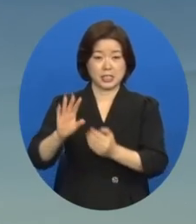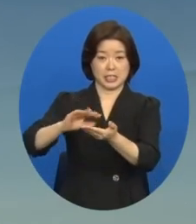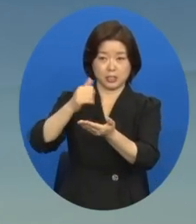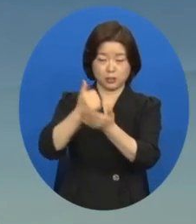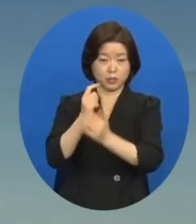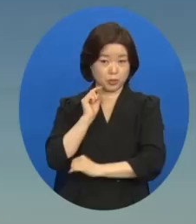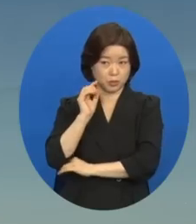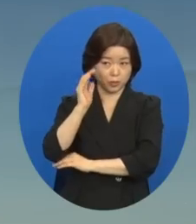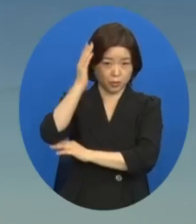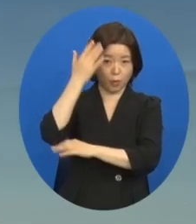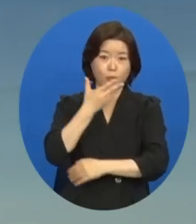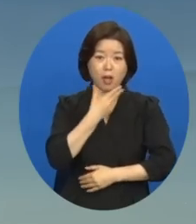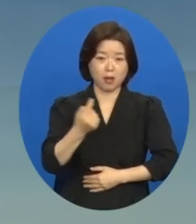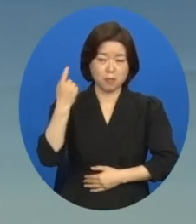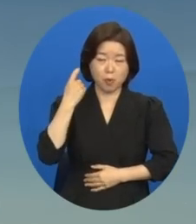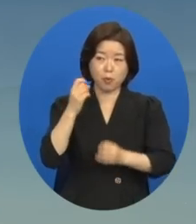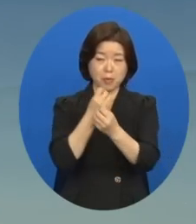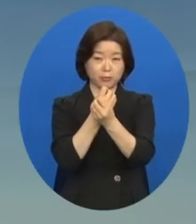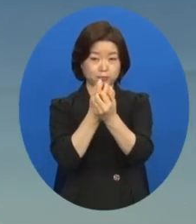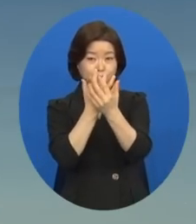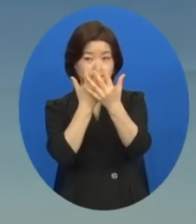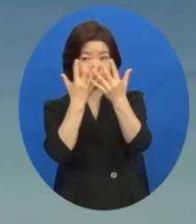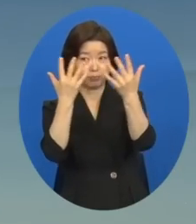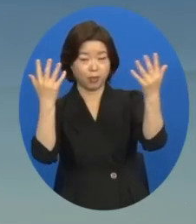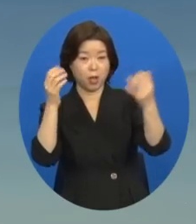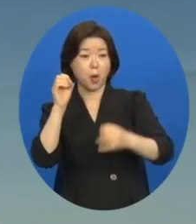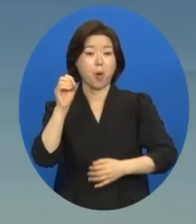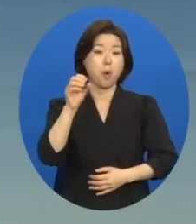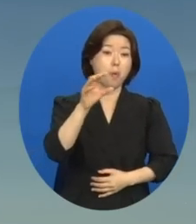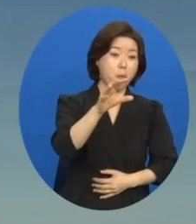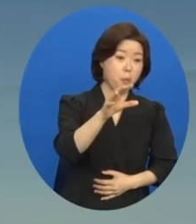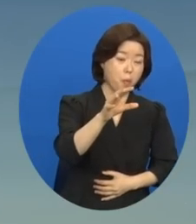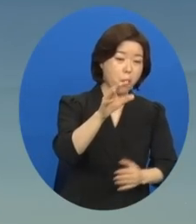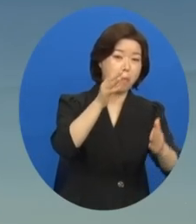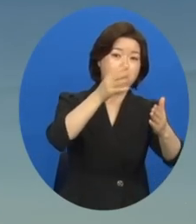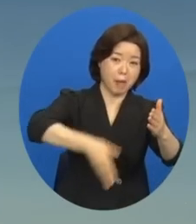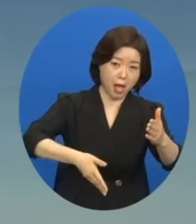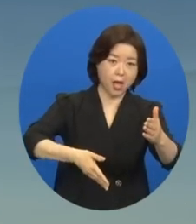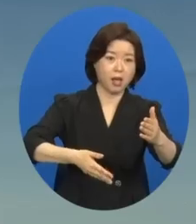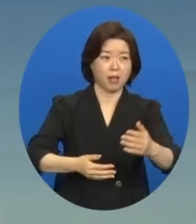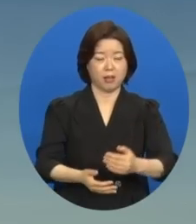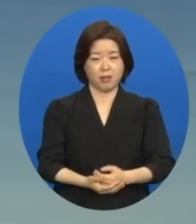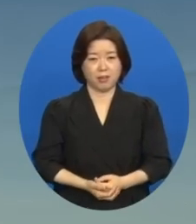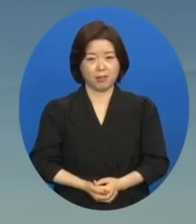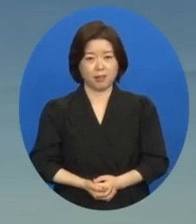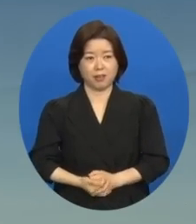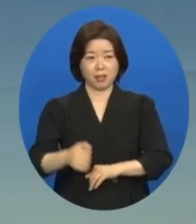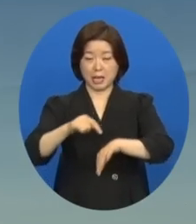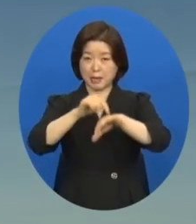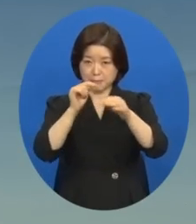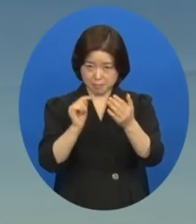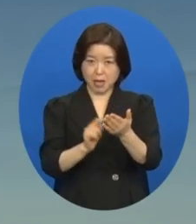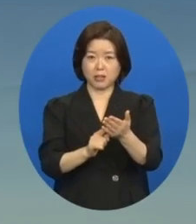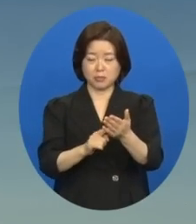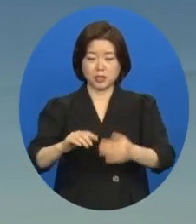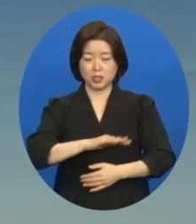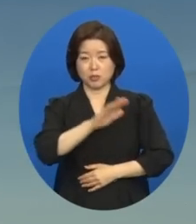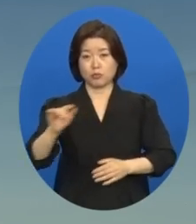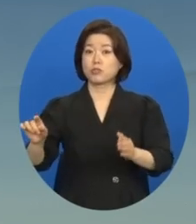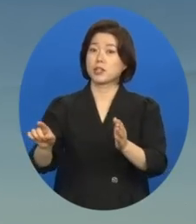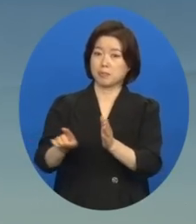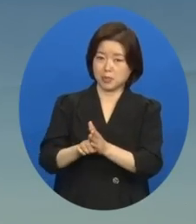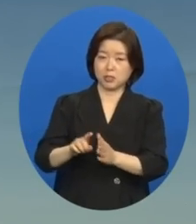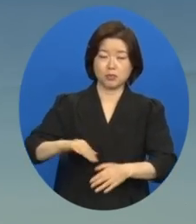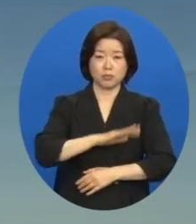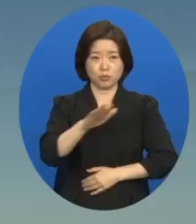그리스도의 영광의 복음의 광채가 비추지 못하게 하매니. 마음이 우리의 믿음,